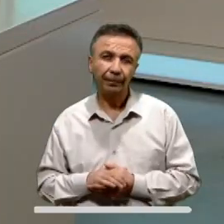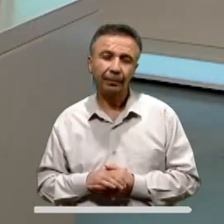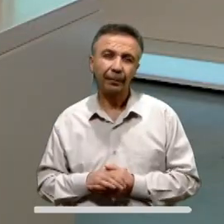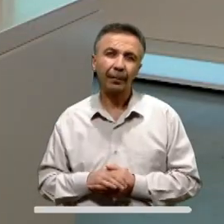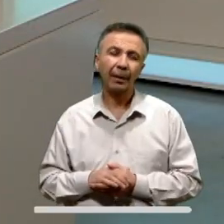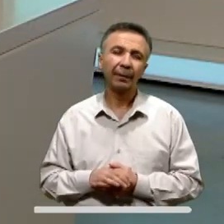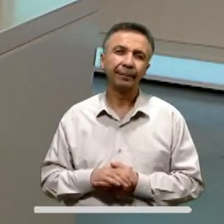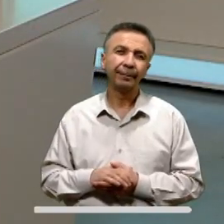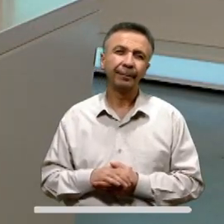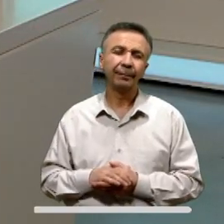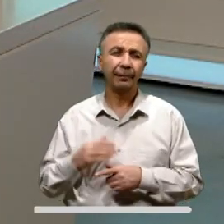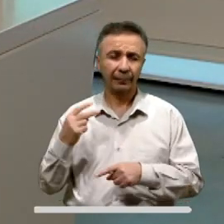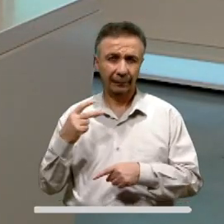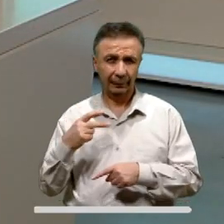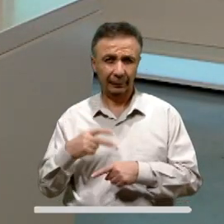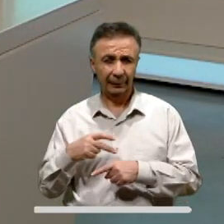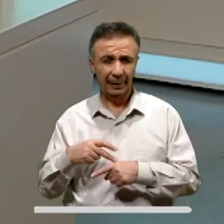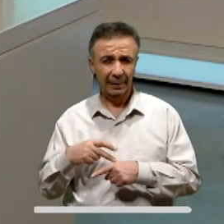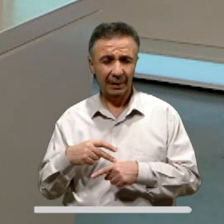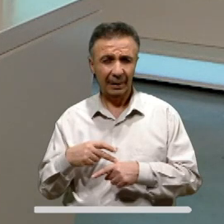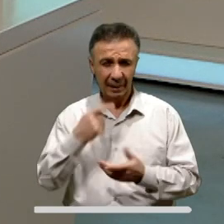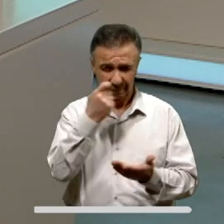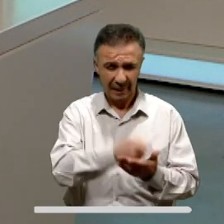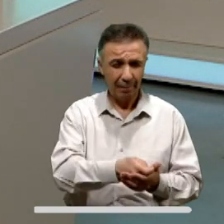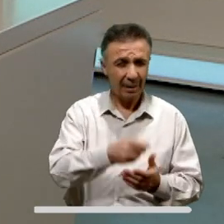buyurun. Şimdi zekat olması için